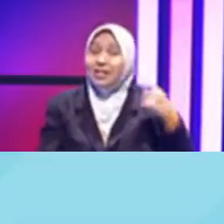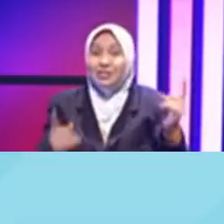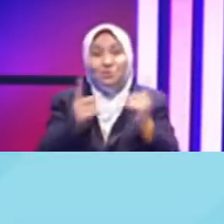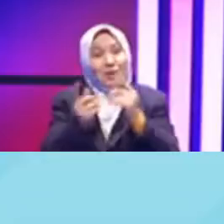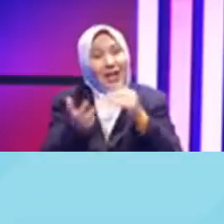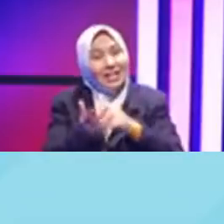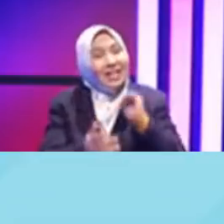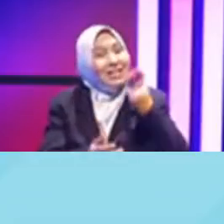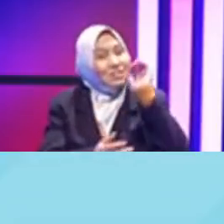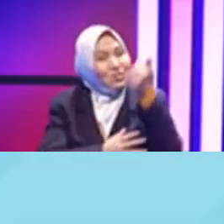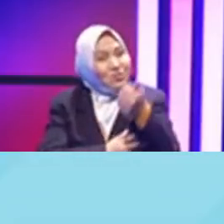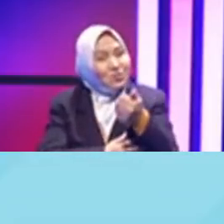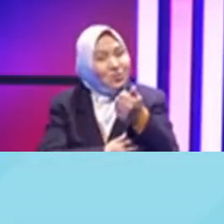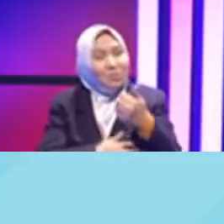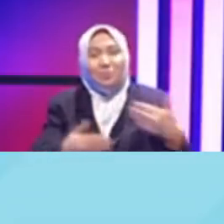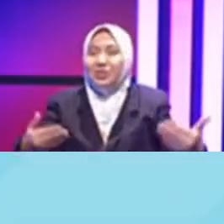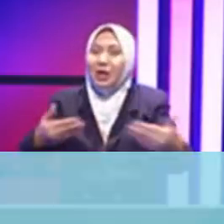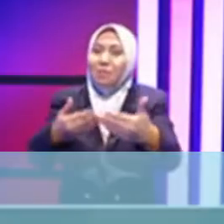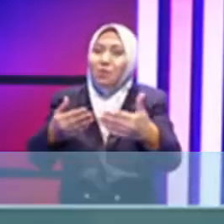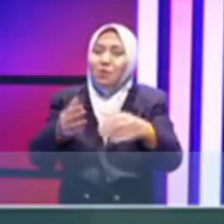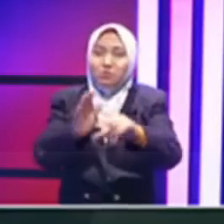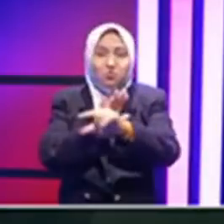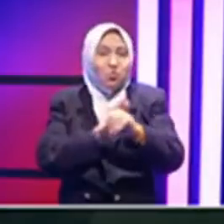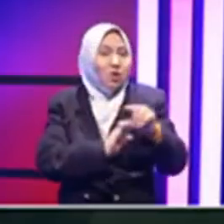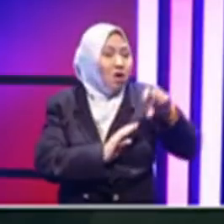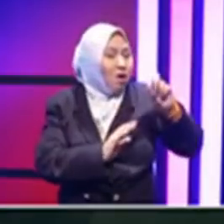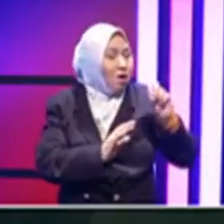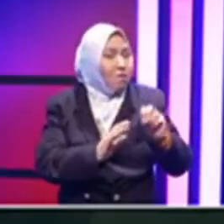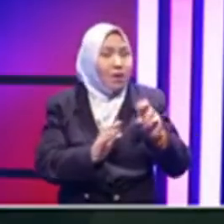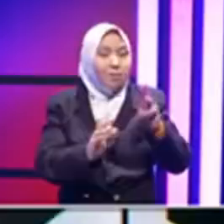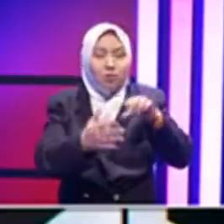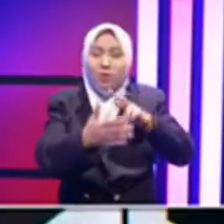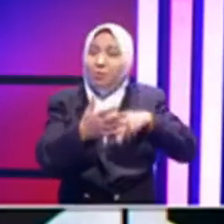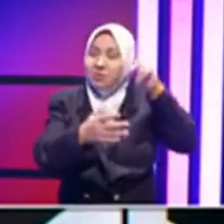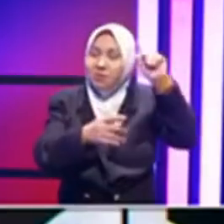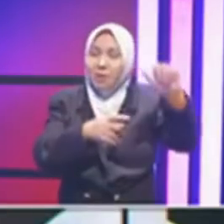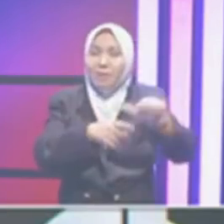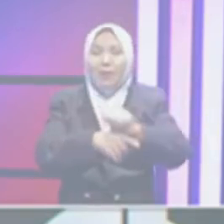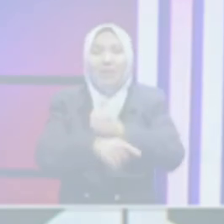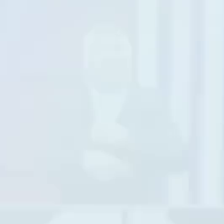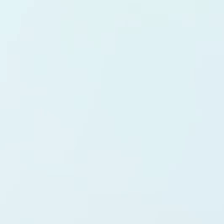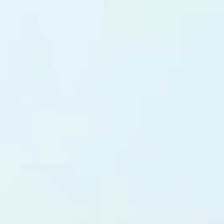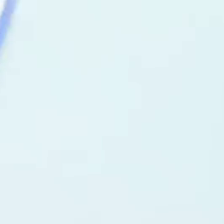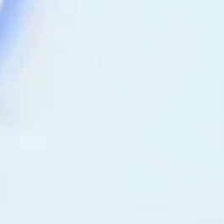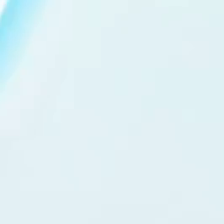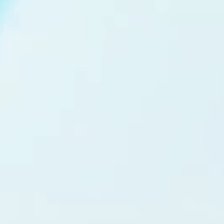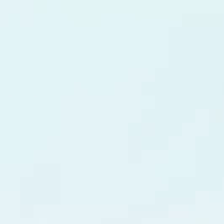pada hari esok untuk kita menyambung surah Qaf, My Quran Time, baca faham amal insya-Allah.